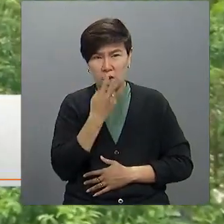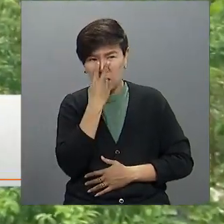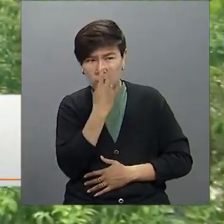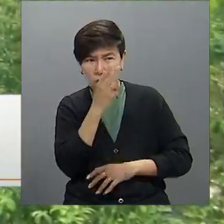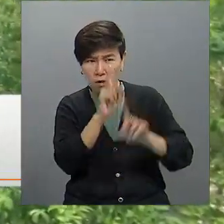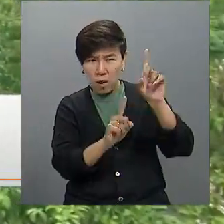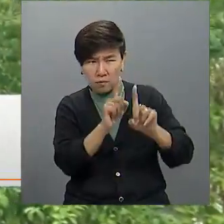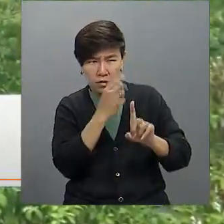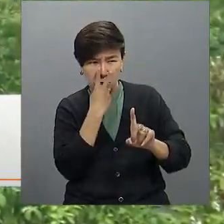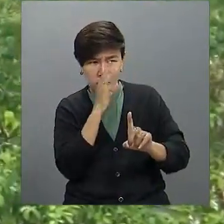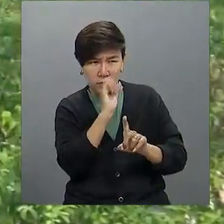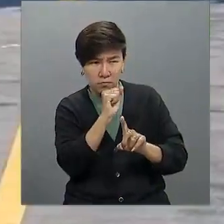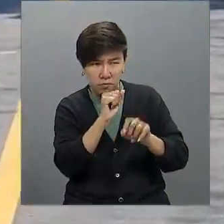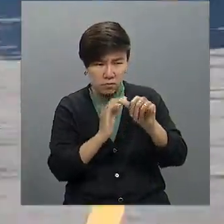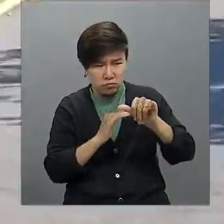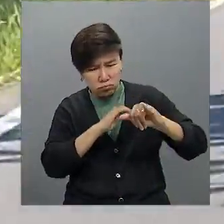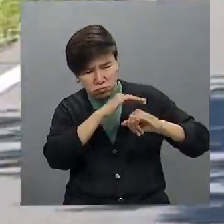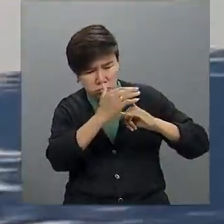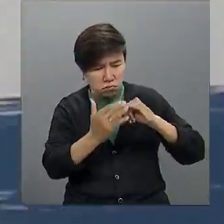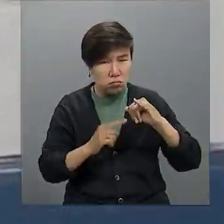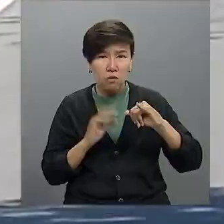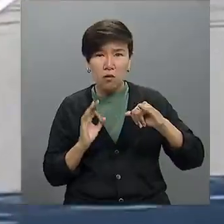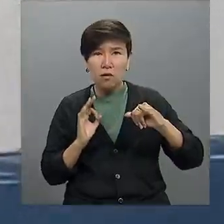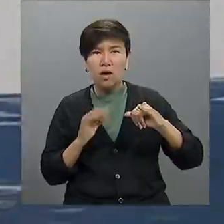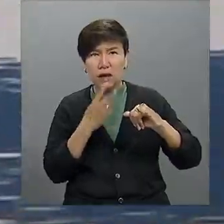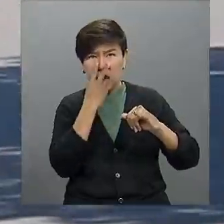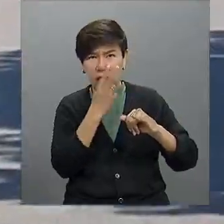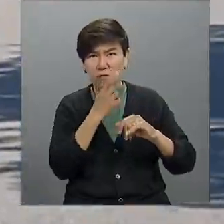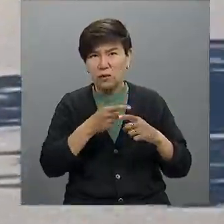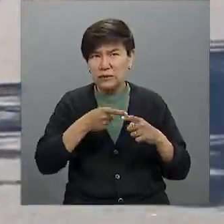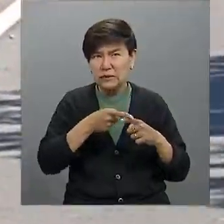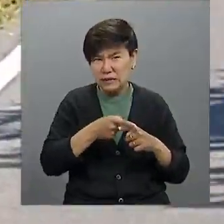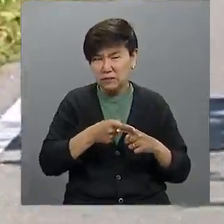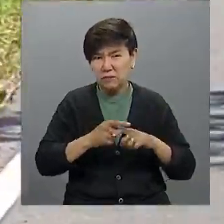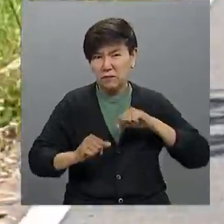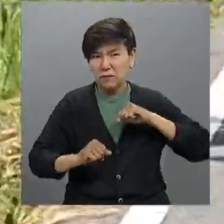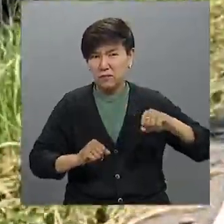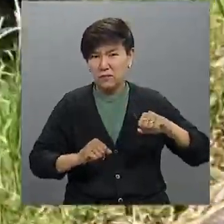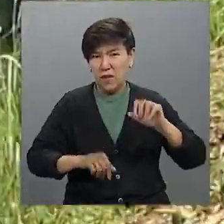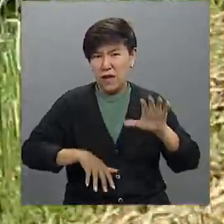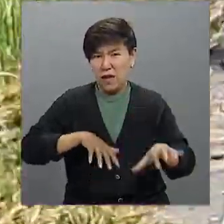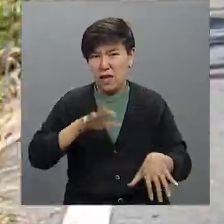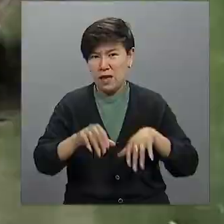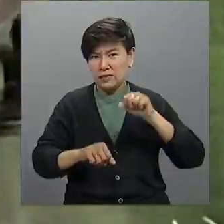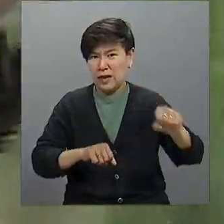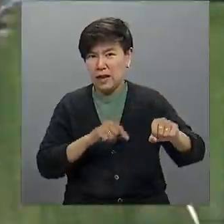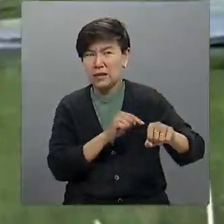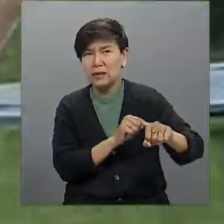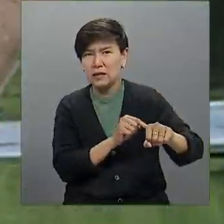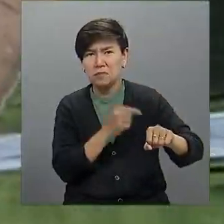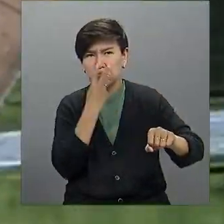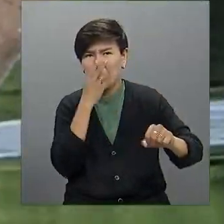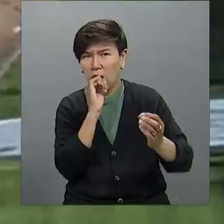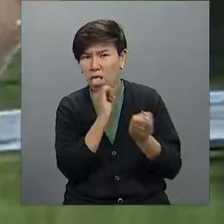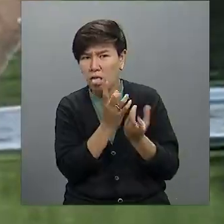างครับ เขาจะได้รับบาดเจ็บเล็กน้อยตรงบริเวณขาหน้าด้านซ้ายไม่ทราบว่าโดนอะไรมาเหมือนกันทีนี้เจ้า